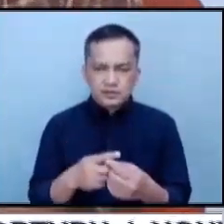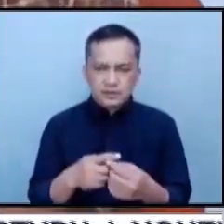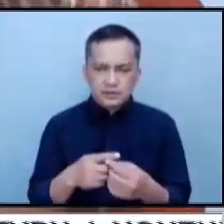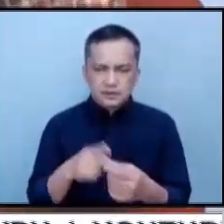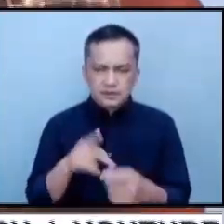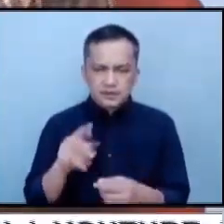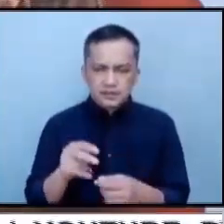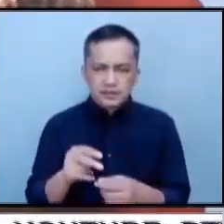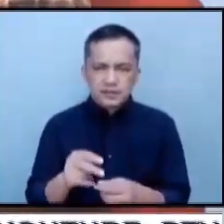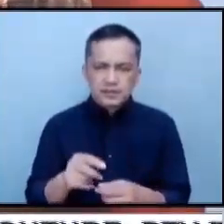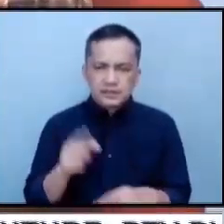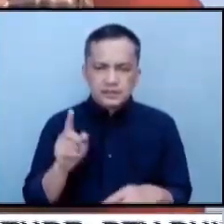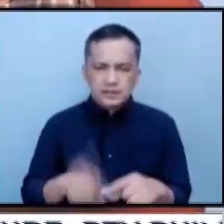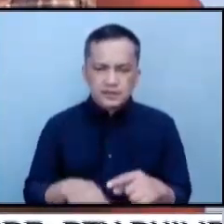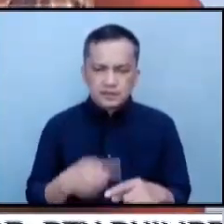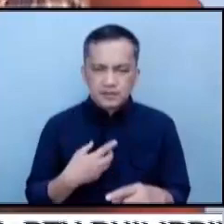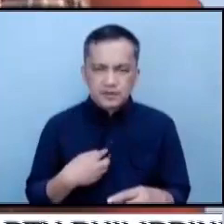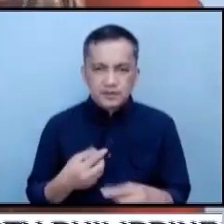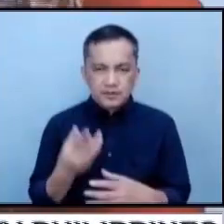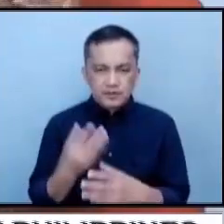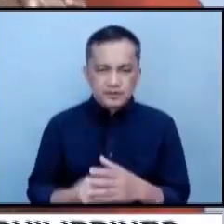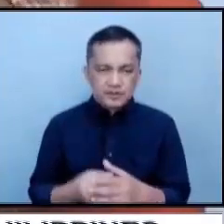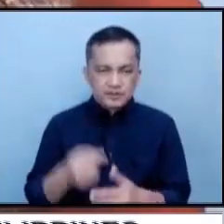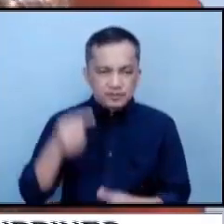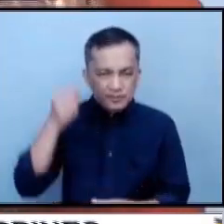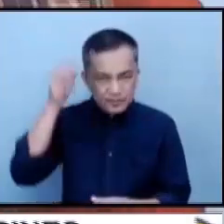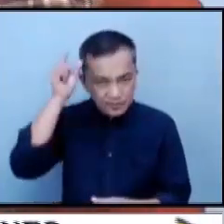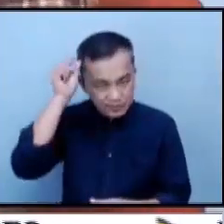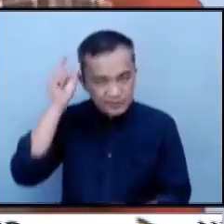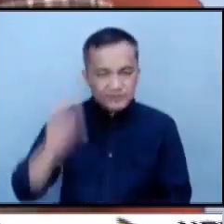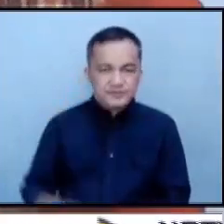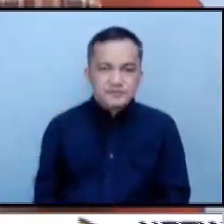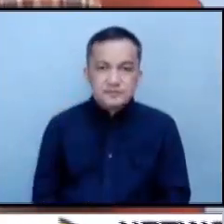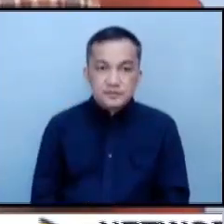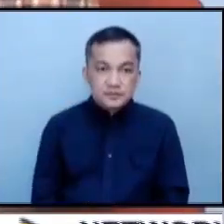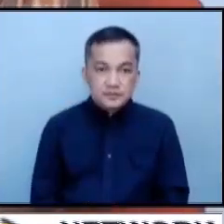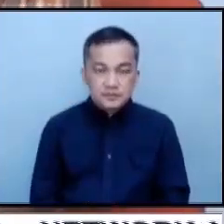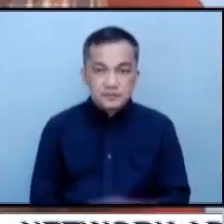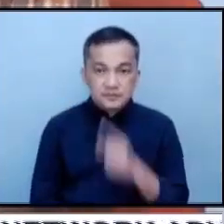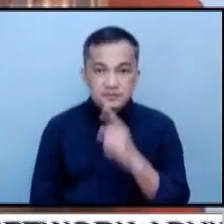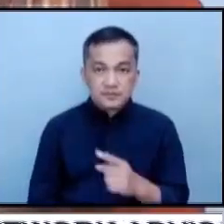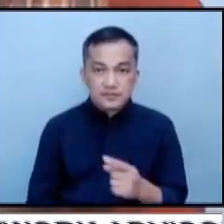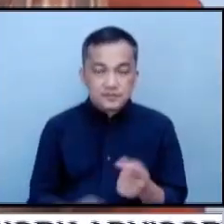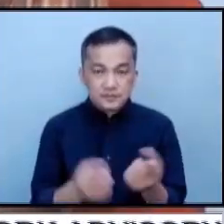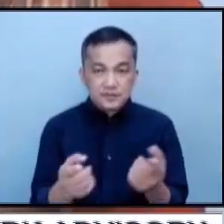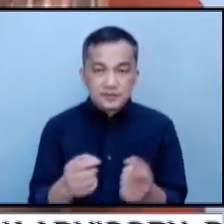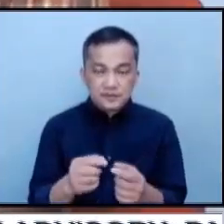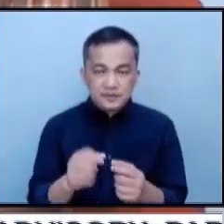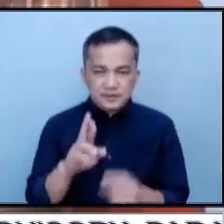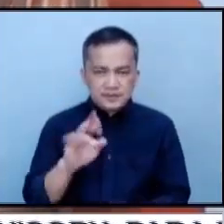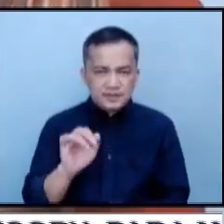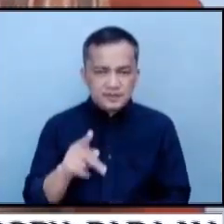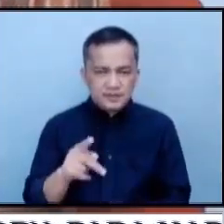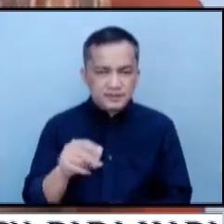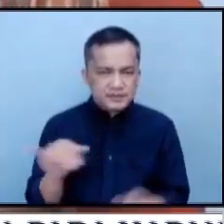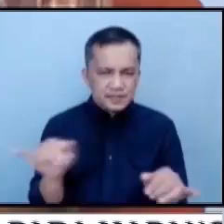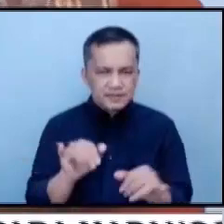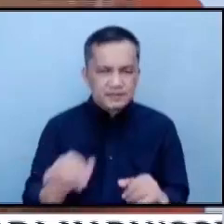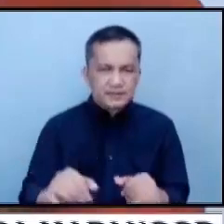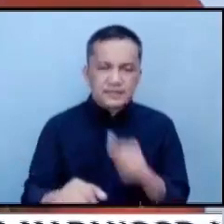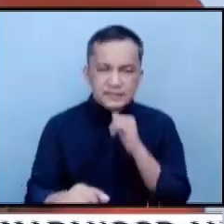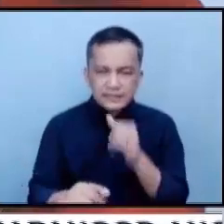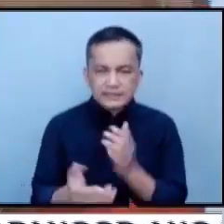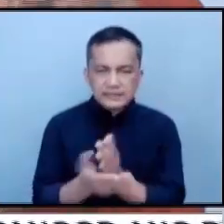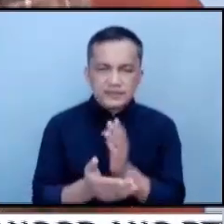ko. Sa'yo pwede pa. Kaya, at sure akong isa ka din. Yung mga RSP, ganun din. Pero alam mo ba na hindi lang ito basta cute ducks